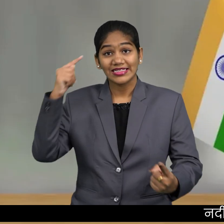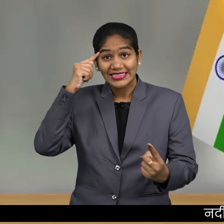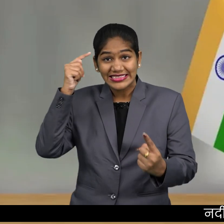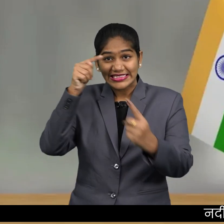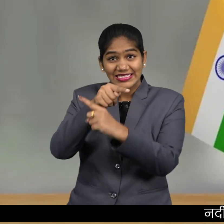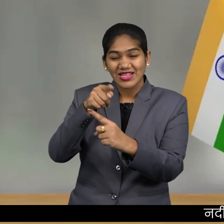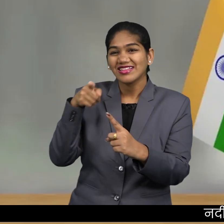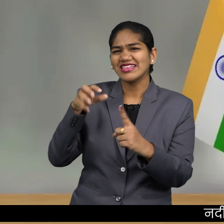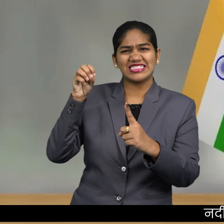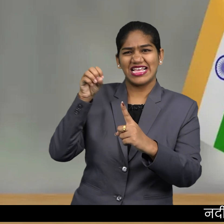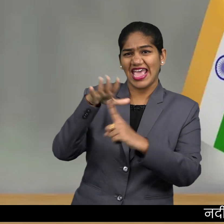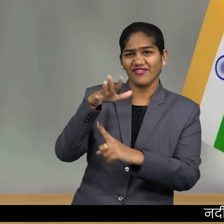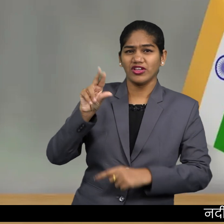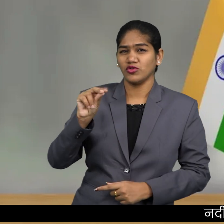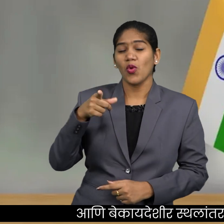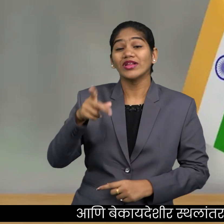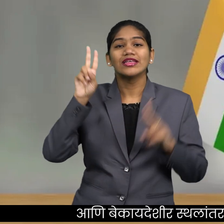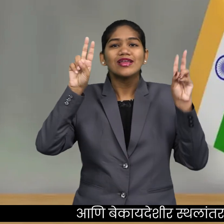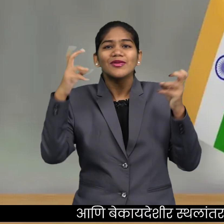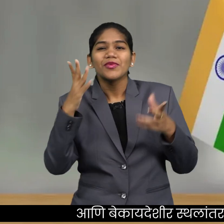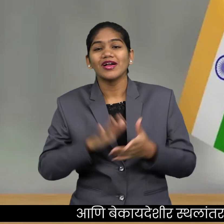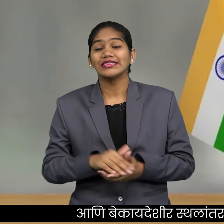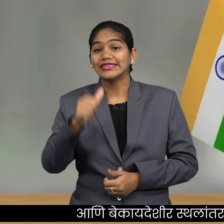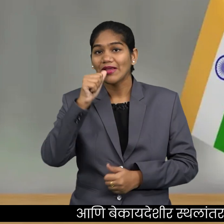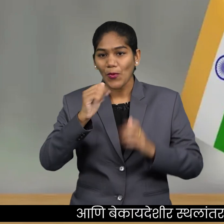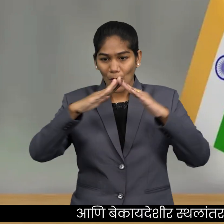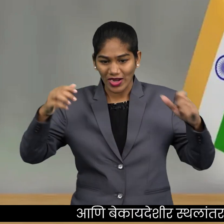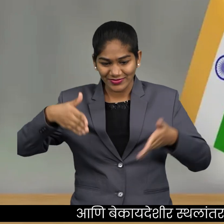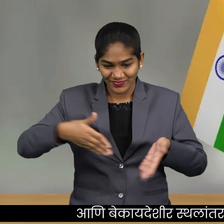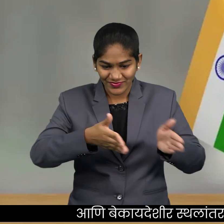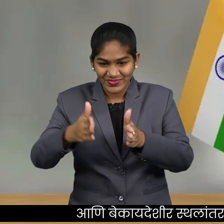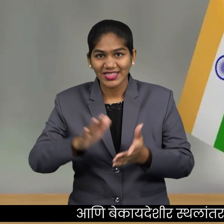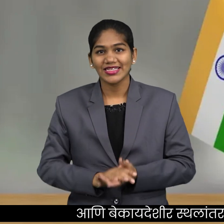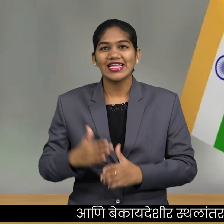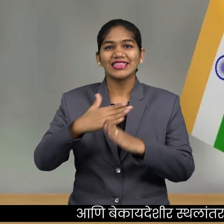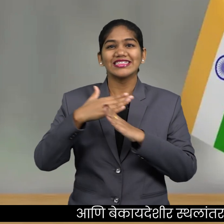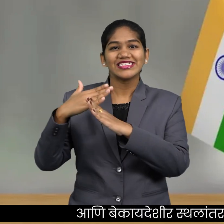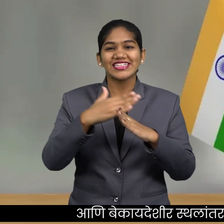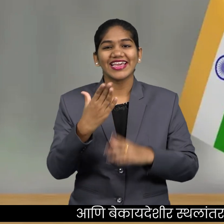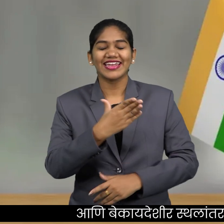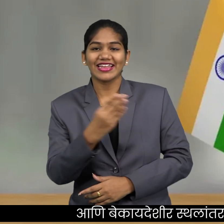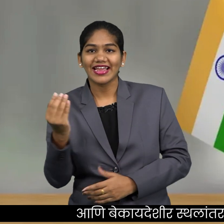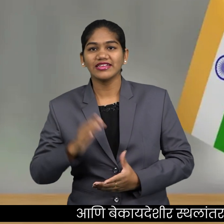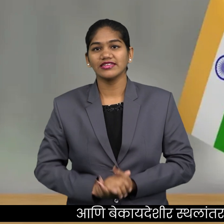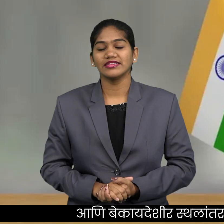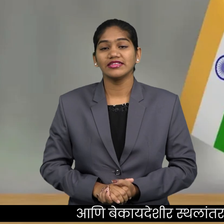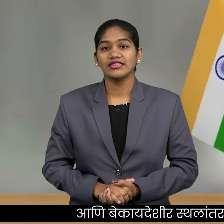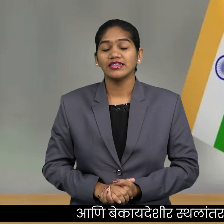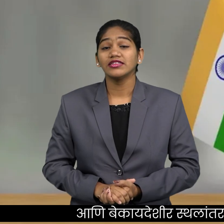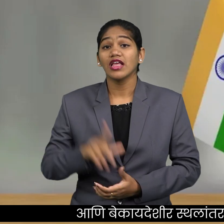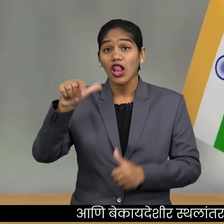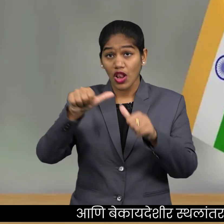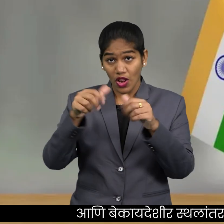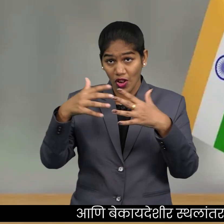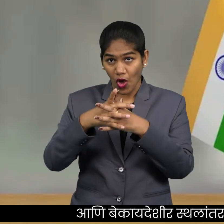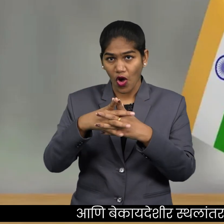नदीचे पाणी वाटप आणि बेकायदेशीर स्थलांतर यांसारख्या विषयांवर मतभेद असूनही